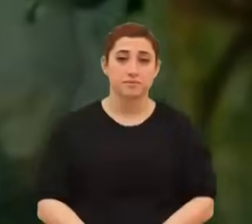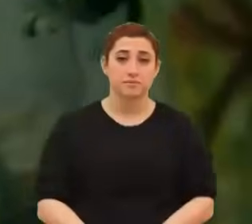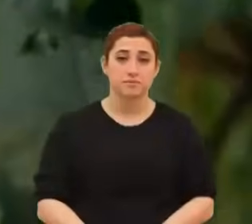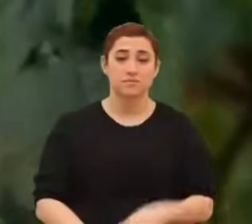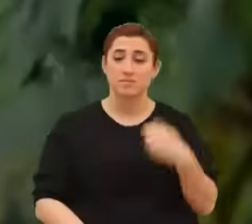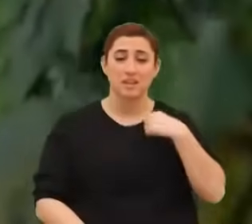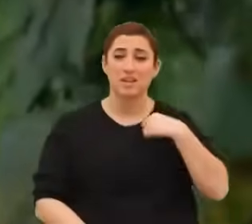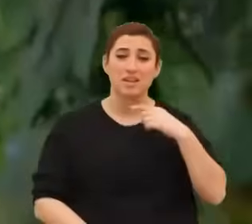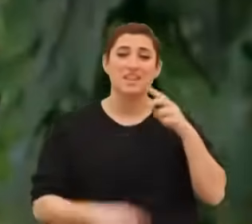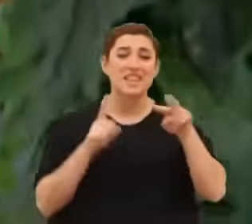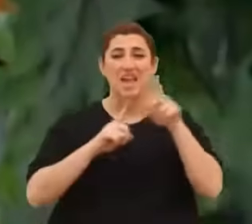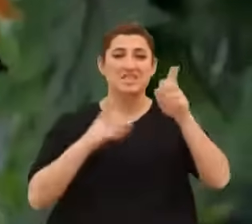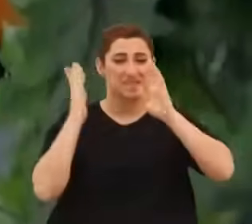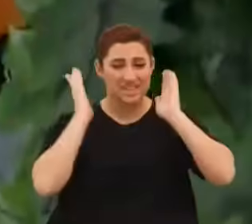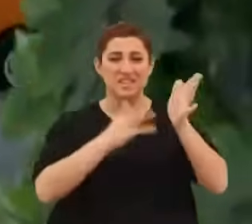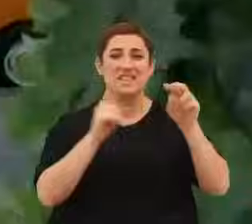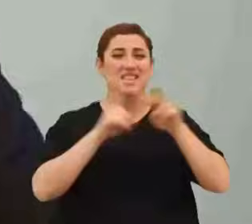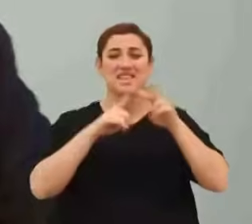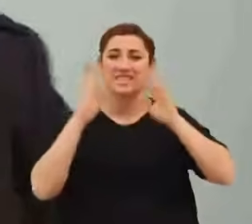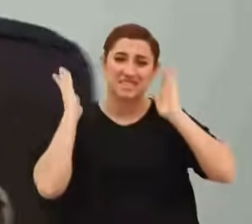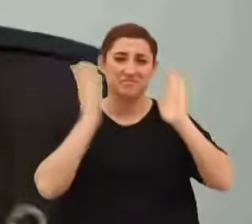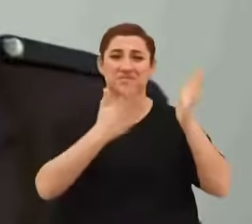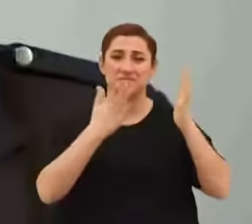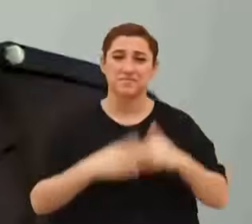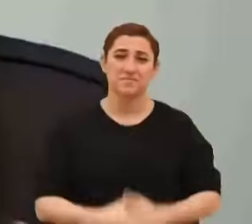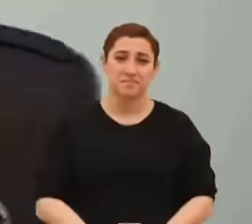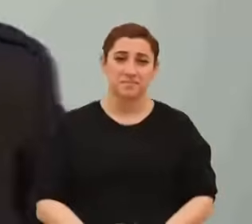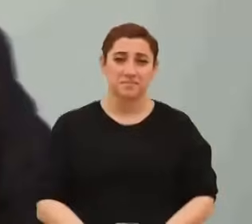Boyun devrile mi yazıysanız boyun devrile.